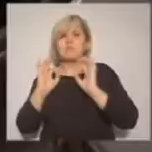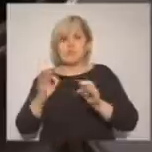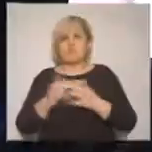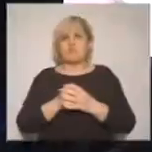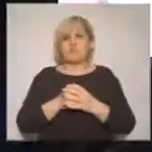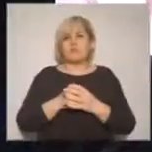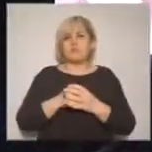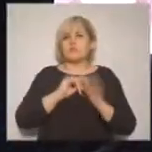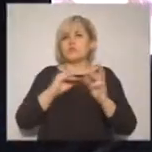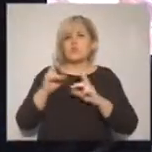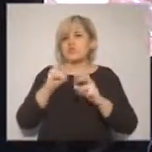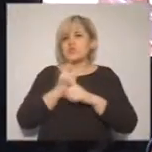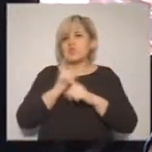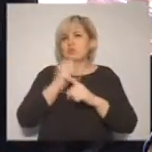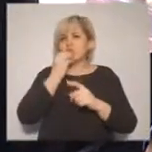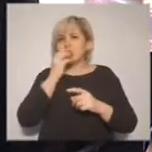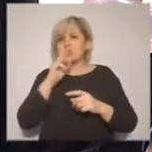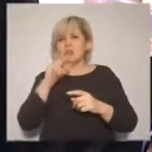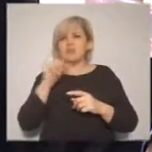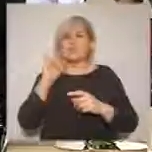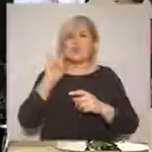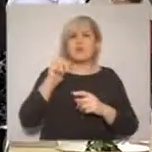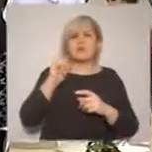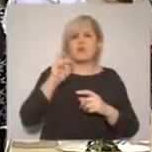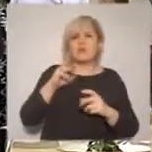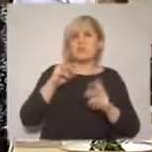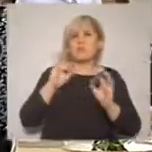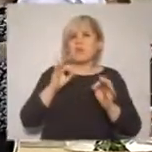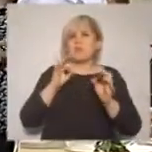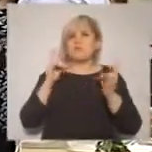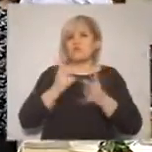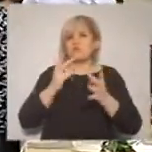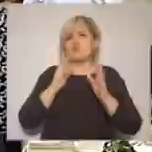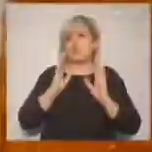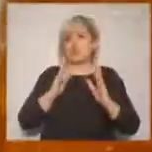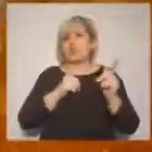лишь правильно их готовить. А о том, какие опасности таят в себе малосольная щучья икра,